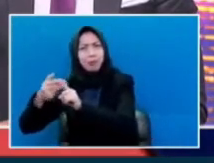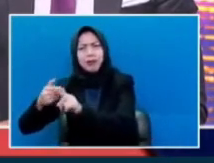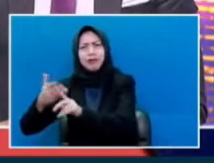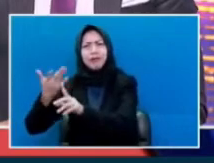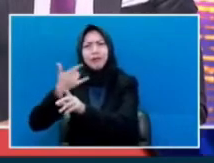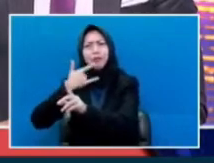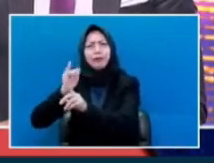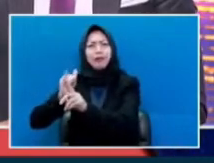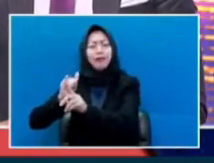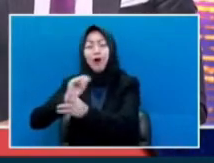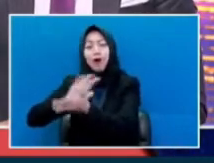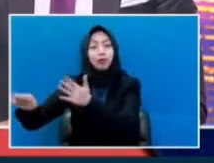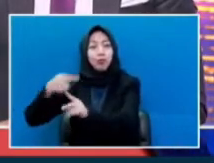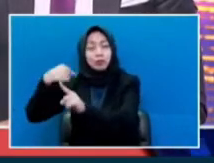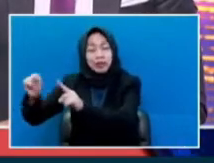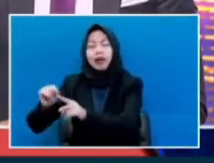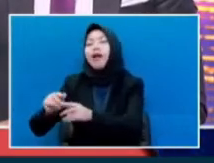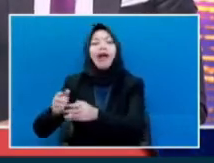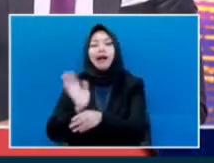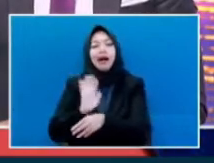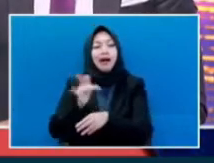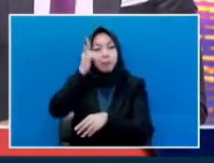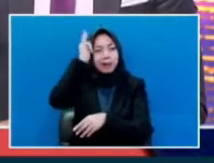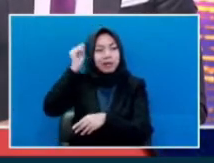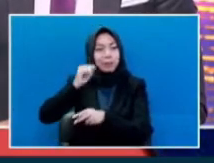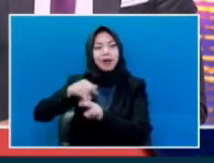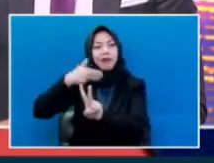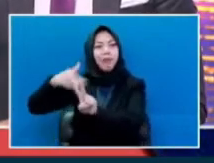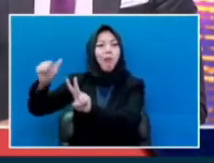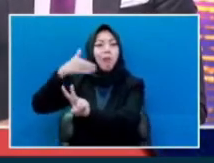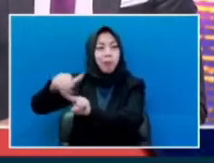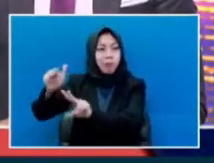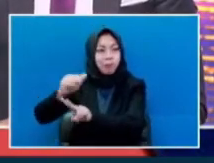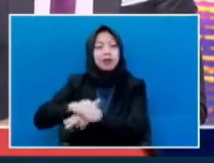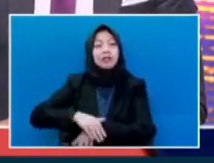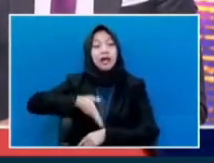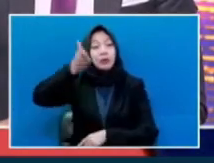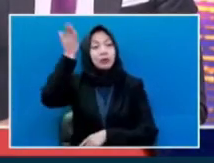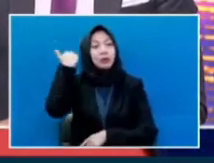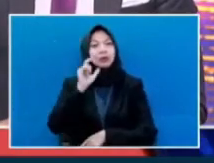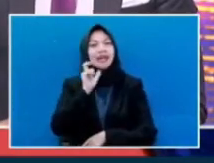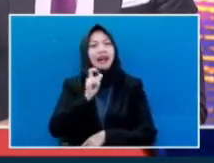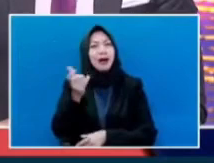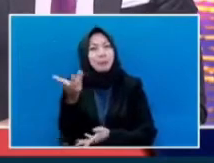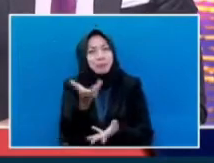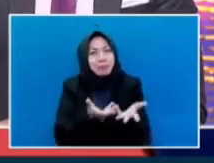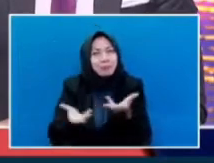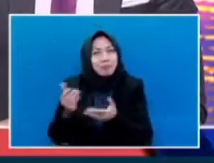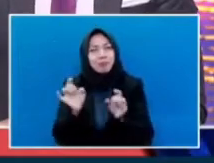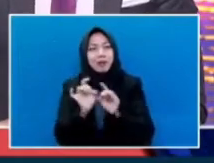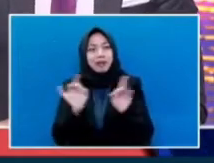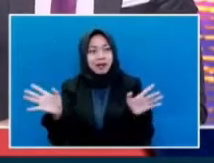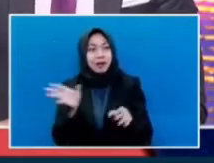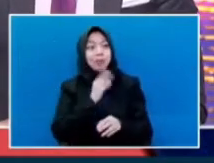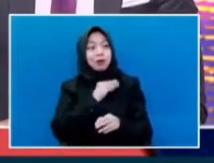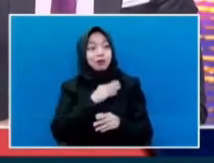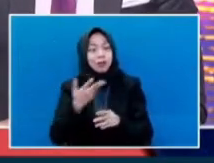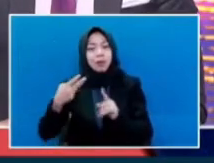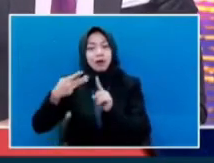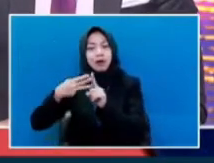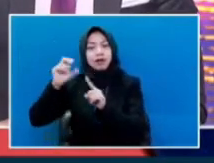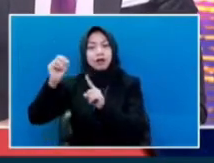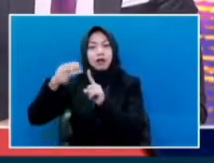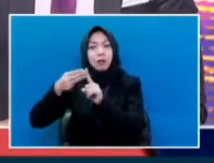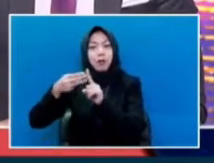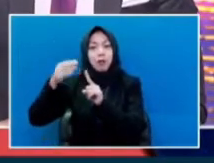kan ee masih ada perbedaan perlakuan tuh kalau enggak salah 2 hari yang lalu ee ketika Bobi dianggap tidak